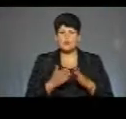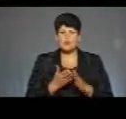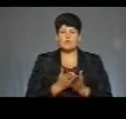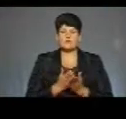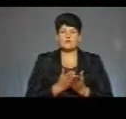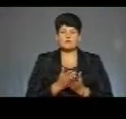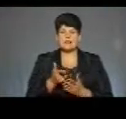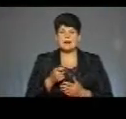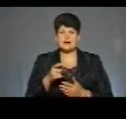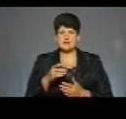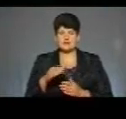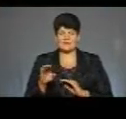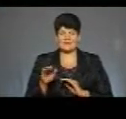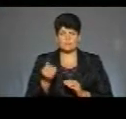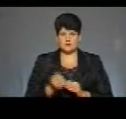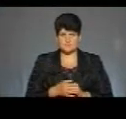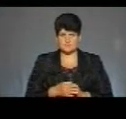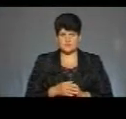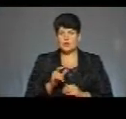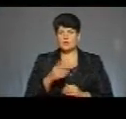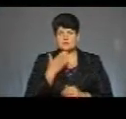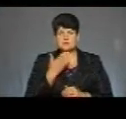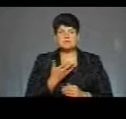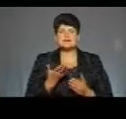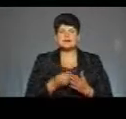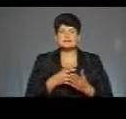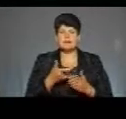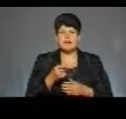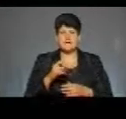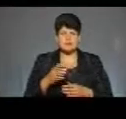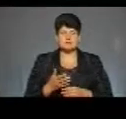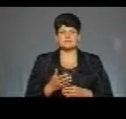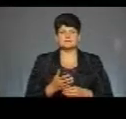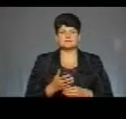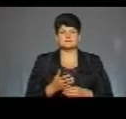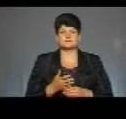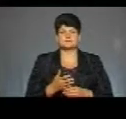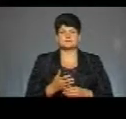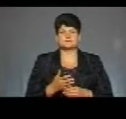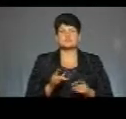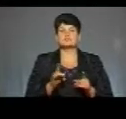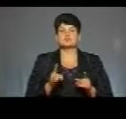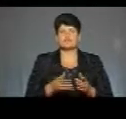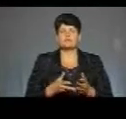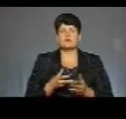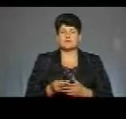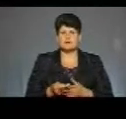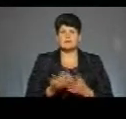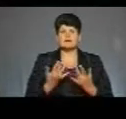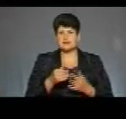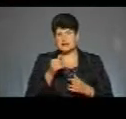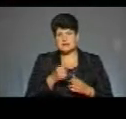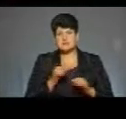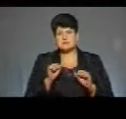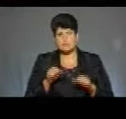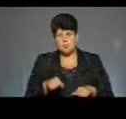послуги «Газовий депозит». Люди запитують, яка є ціна на газ, за що вони платять, на скільки місяців